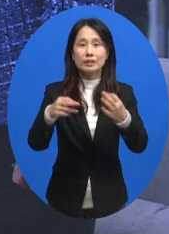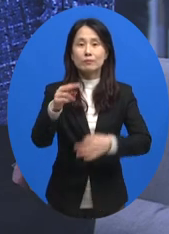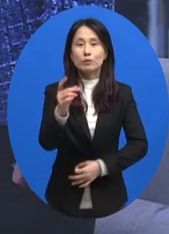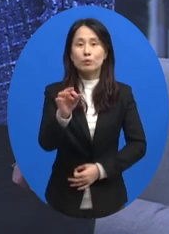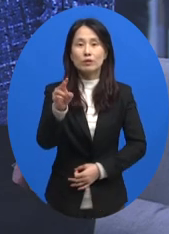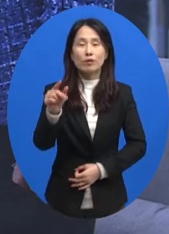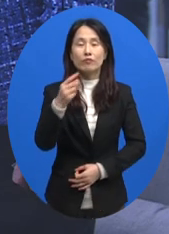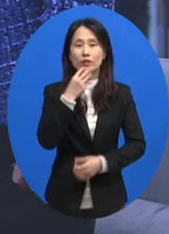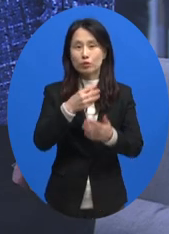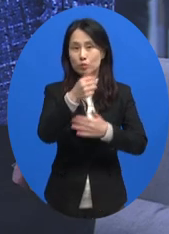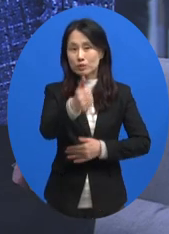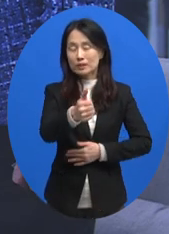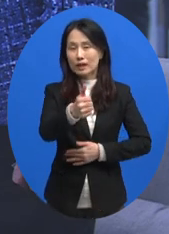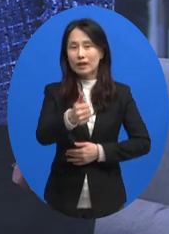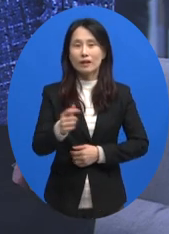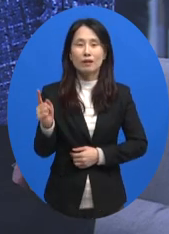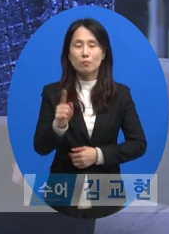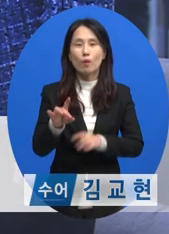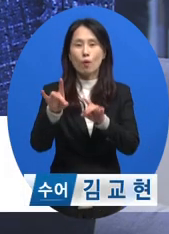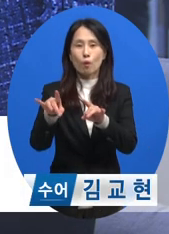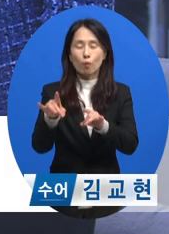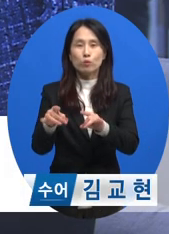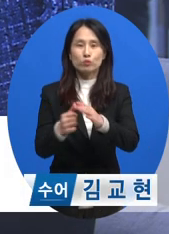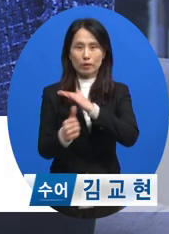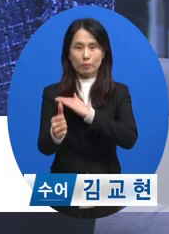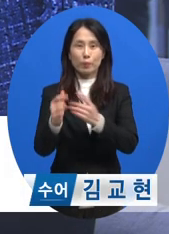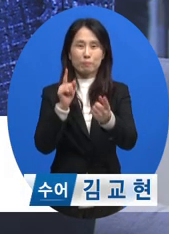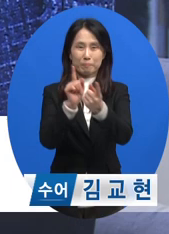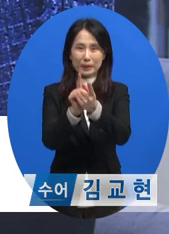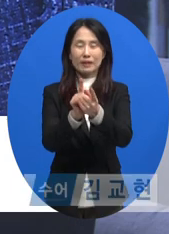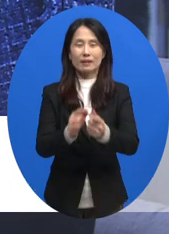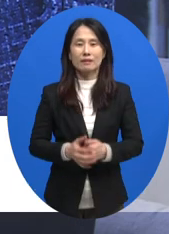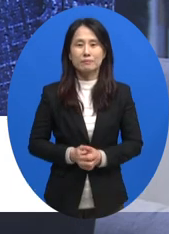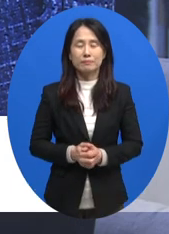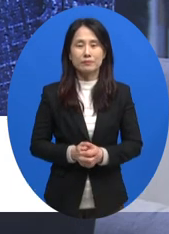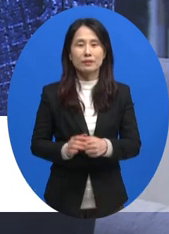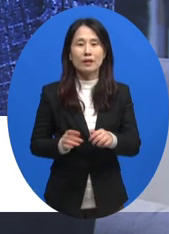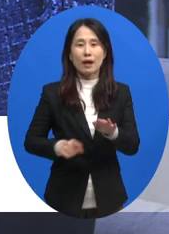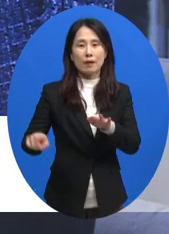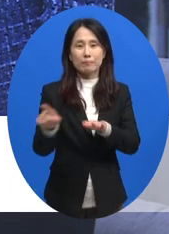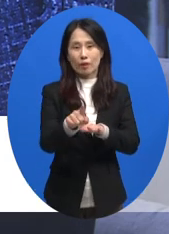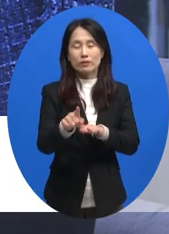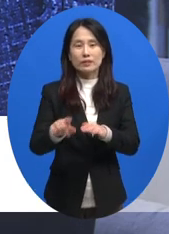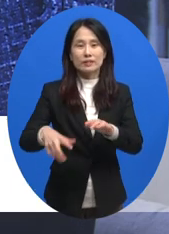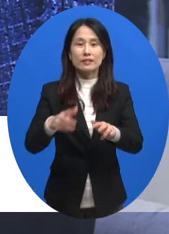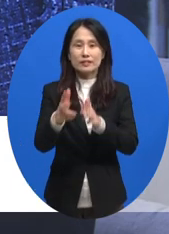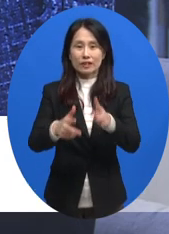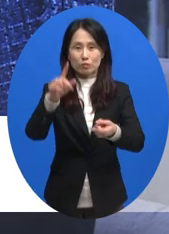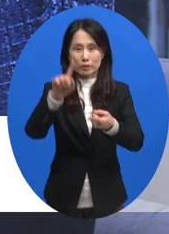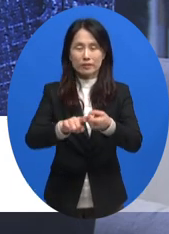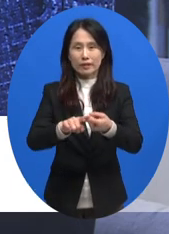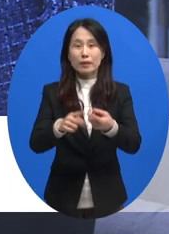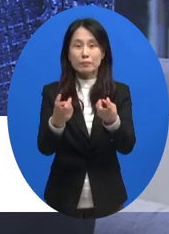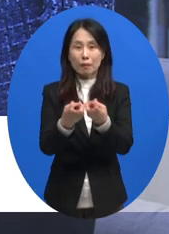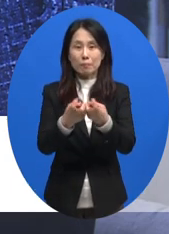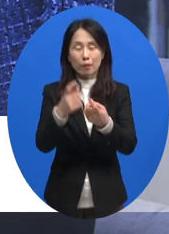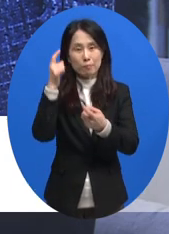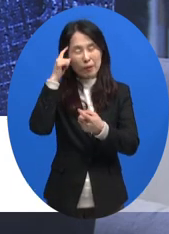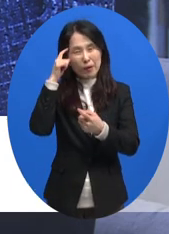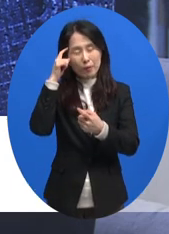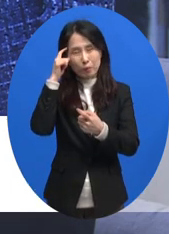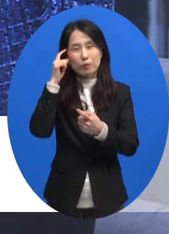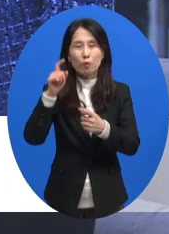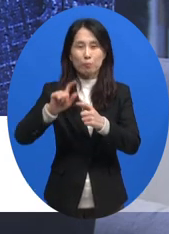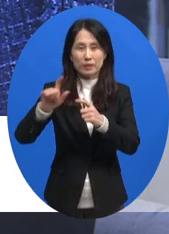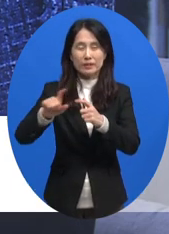김동연 경기도지사가 캐서린 레이퍼 주한 호주 대사와 만났습니다. 미래혁신산업 관련 교류 방안을 함께 고민하는 자리였는데요.